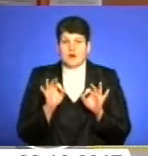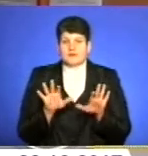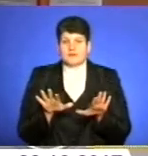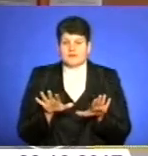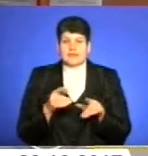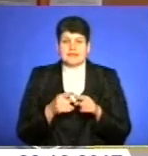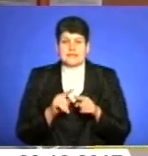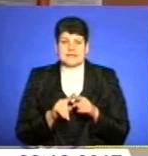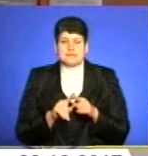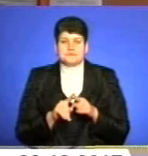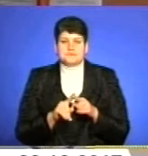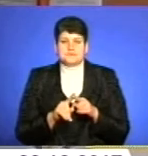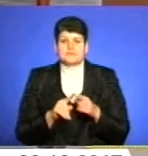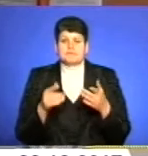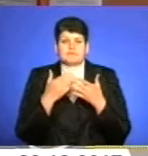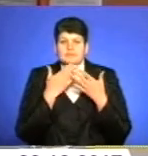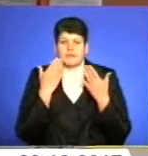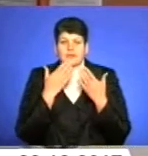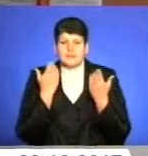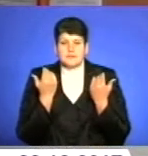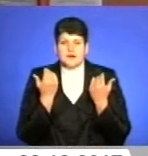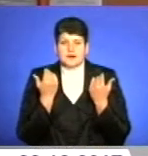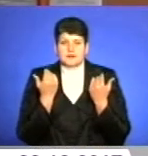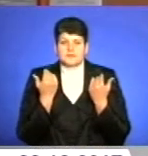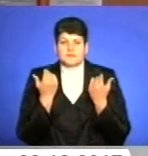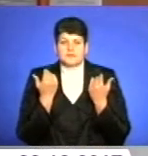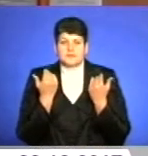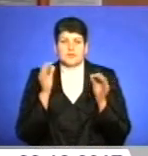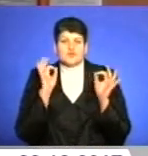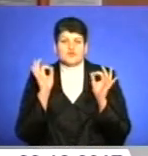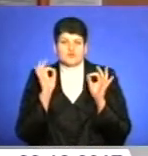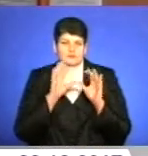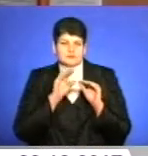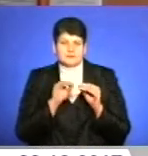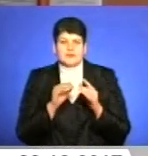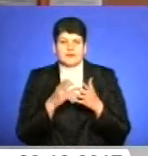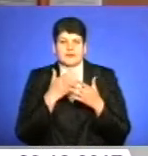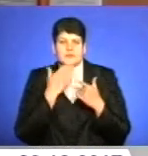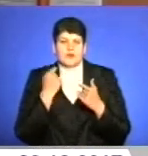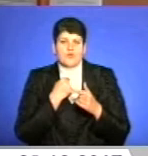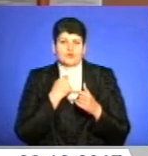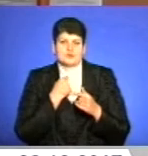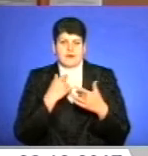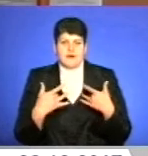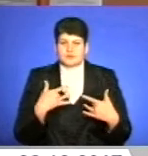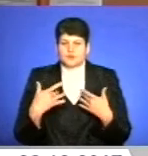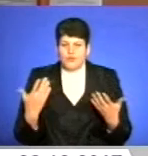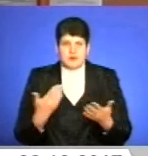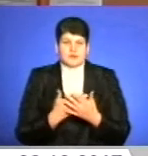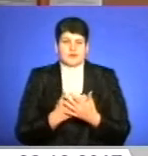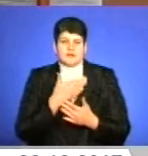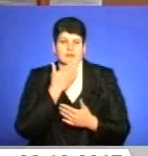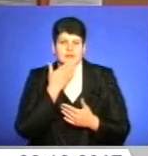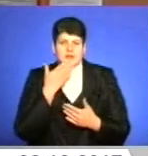це ті місця, в яких немає важливих звукових якихось даних. Тобто це немає голосів акторів, немає